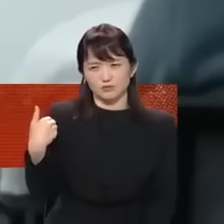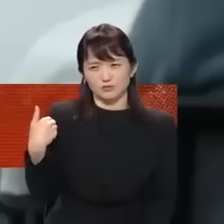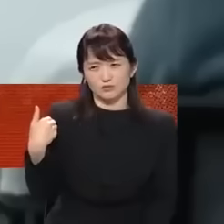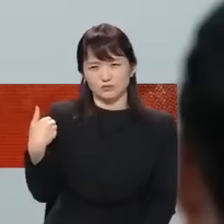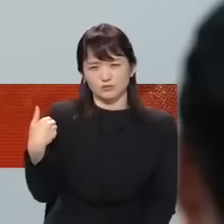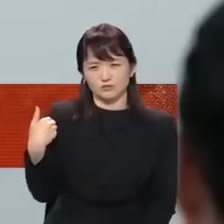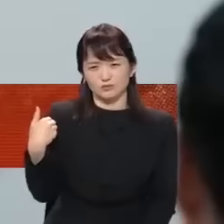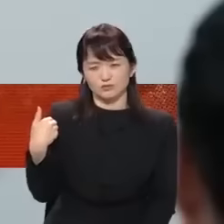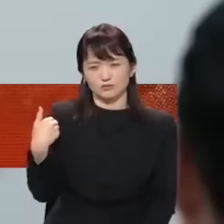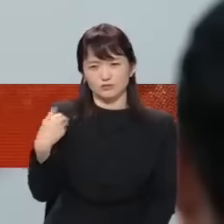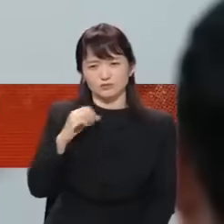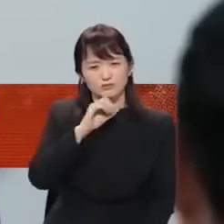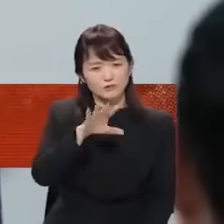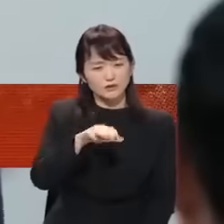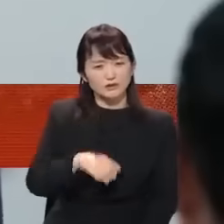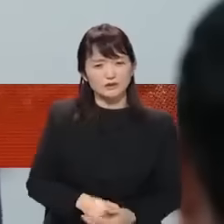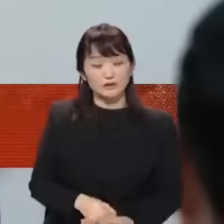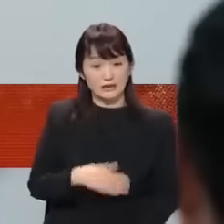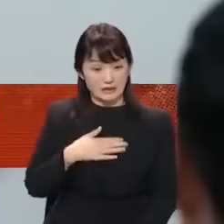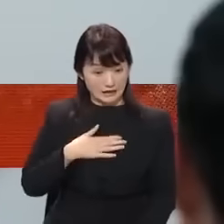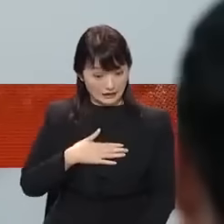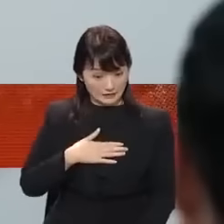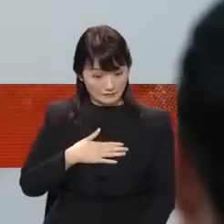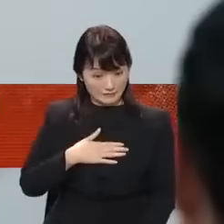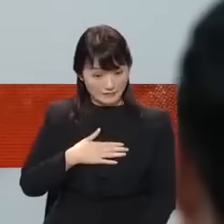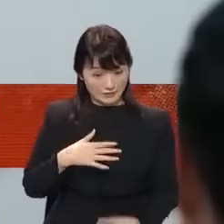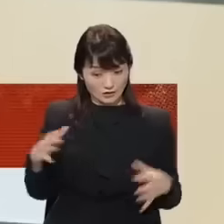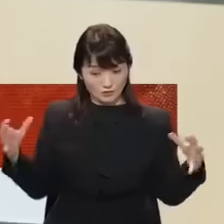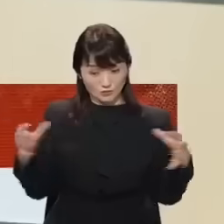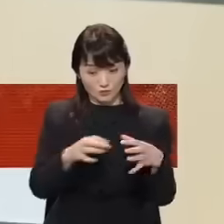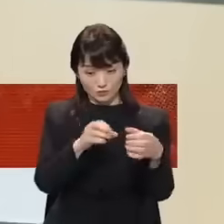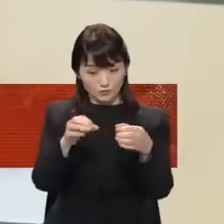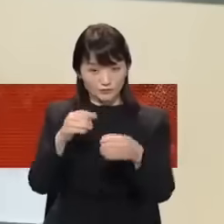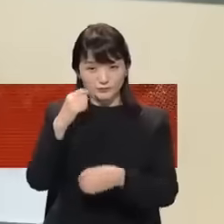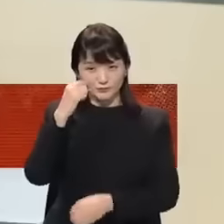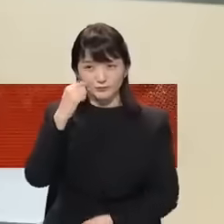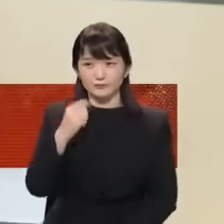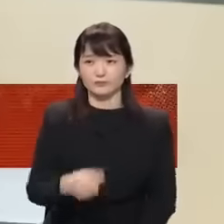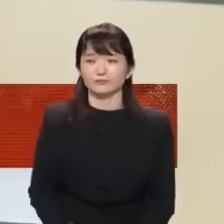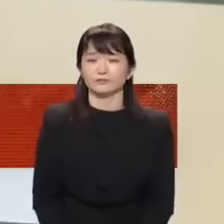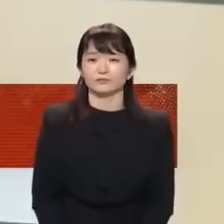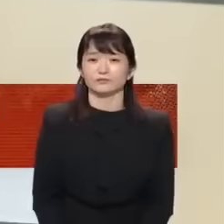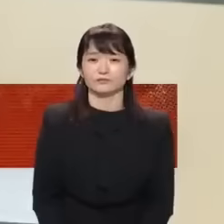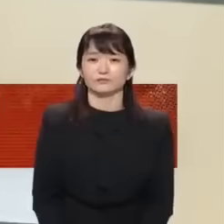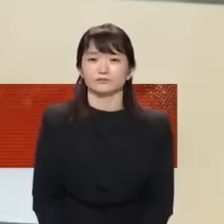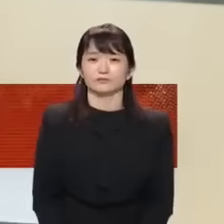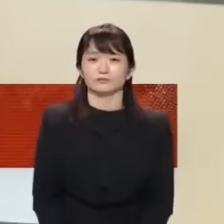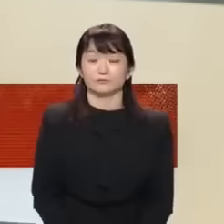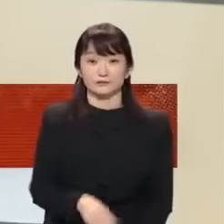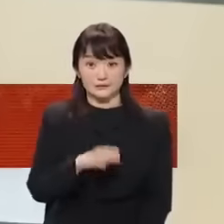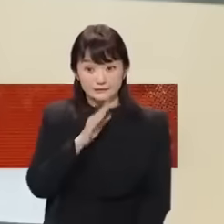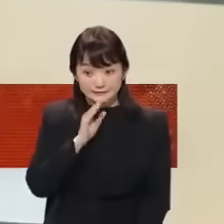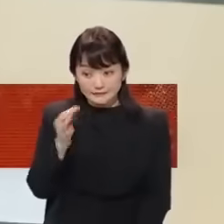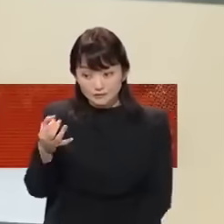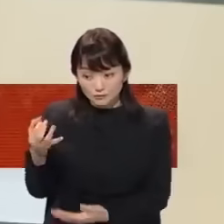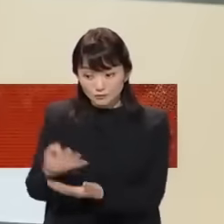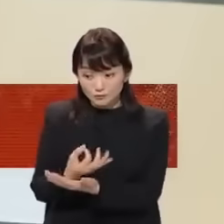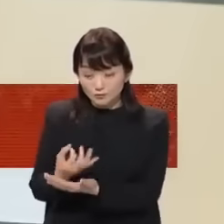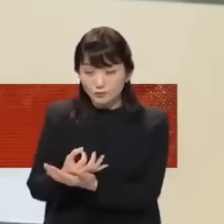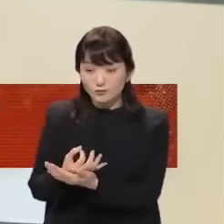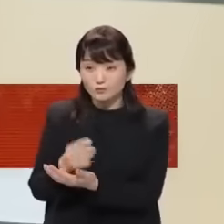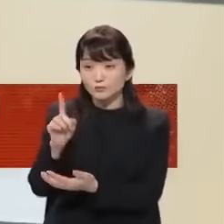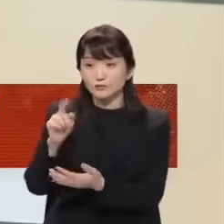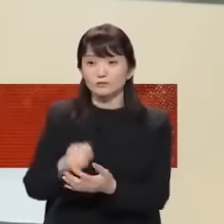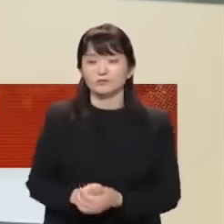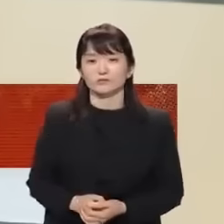해보겠지 알면이 얘기도 못 했을 것 같다라고 아지 본인 신경을 좀 솔직히 털어놓기도 했습니다 하긴 진짜 돈을 벌 생각이었으면 요즘 논란이 많은